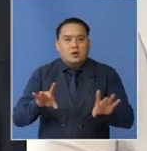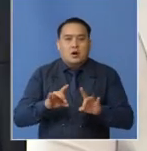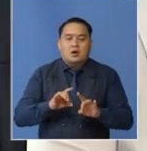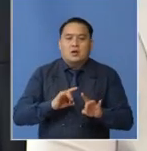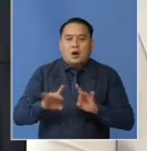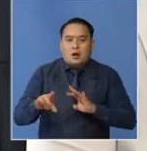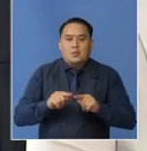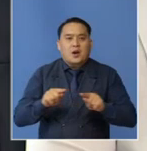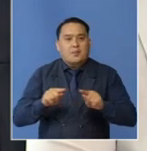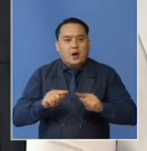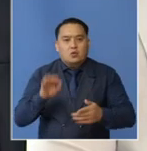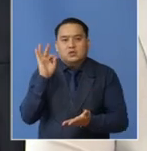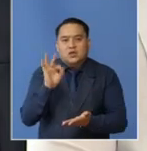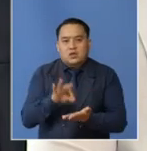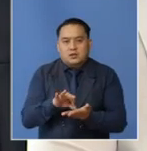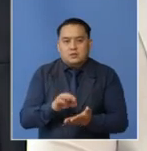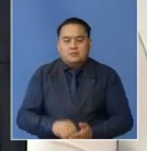разъяснительной и пропагандистской целью.